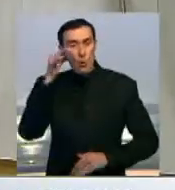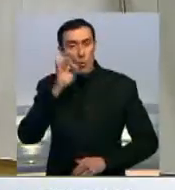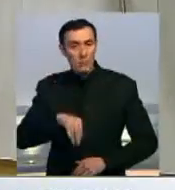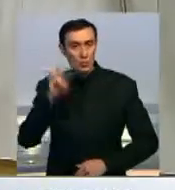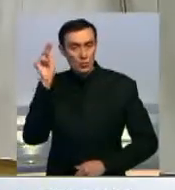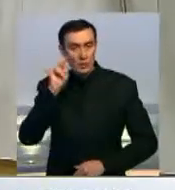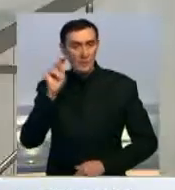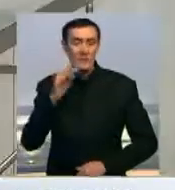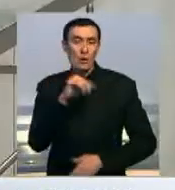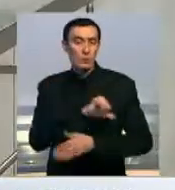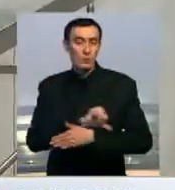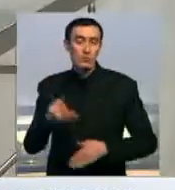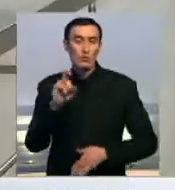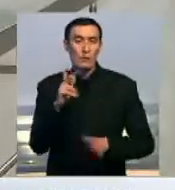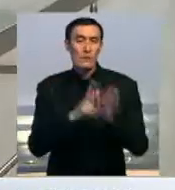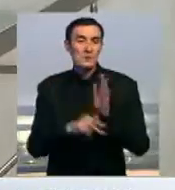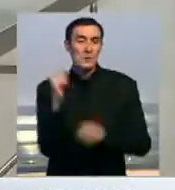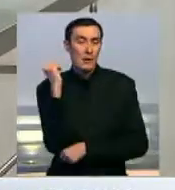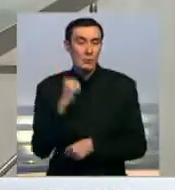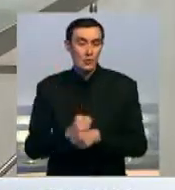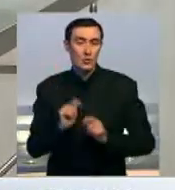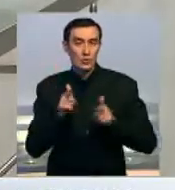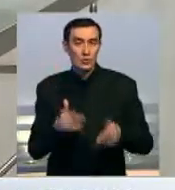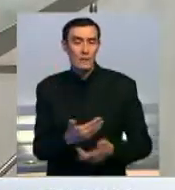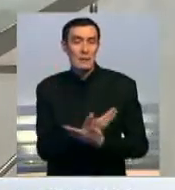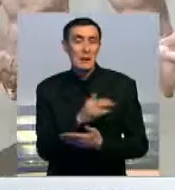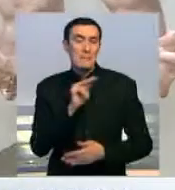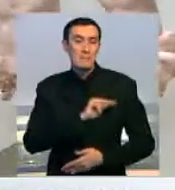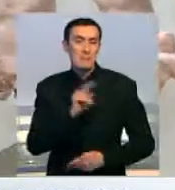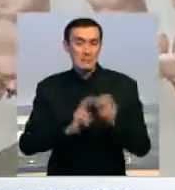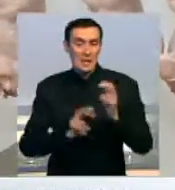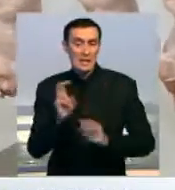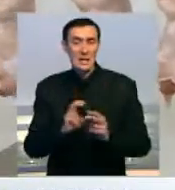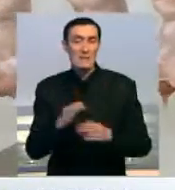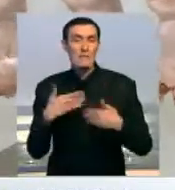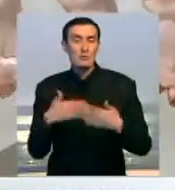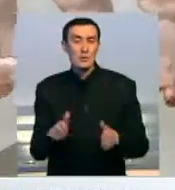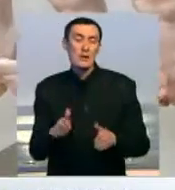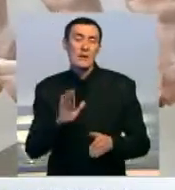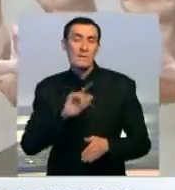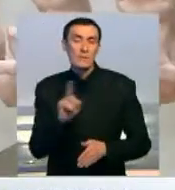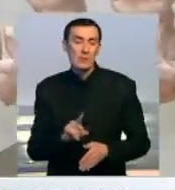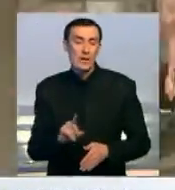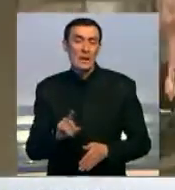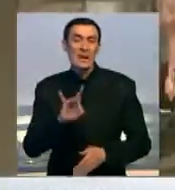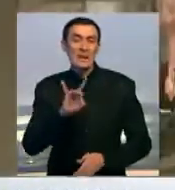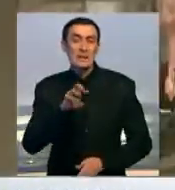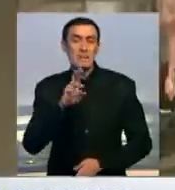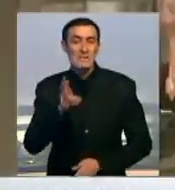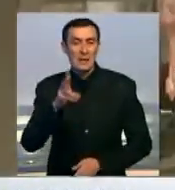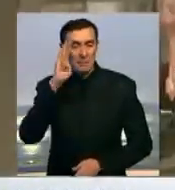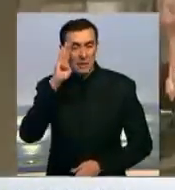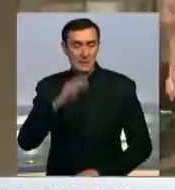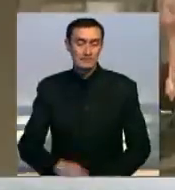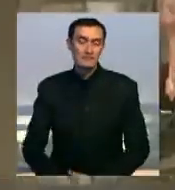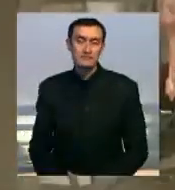рубежом. Среди 180 работников, трудоустроенных на новом предприятии, выпускник местного вуза Раимбек Жасангалиев.